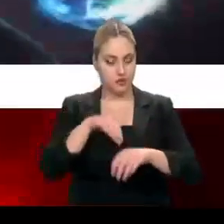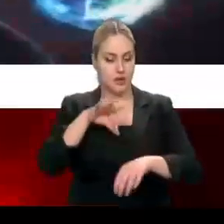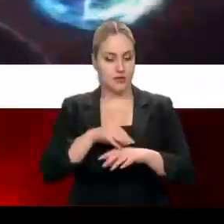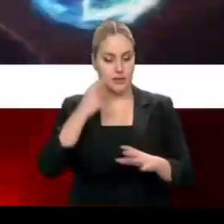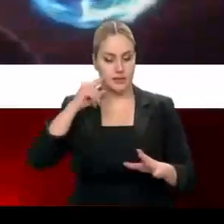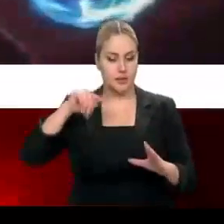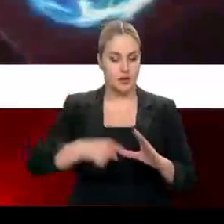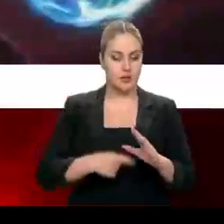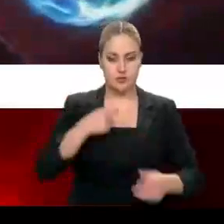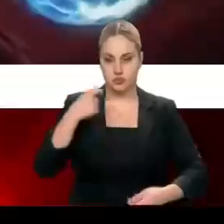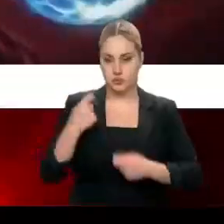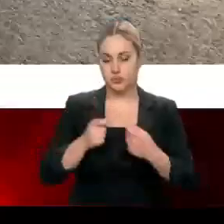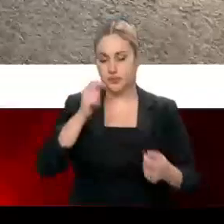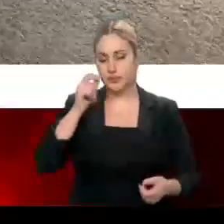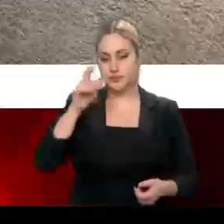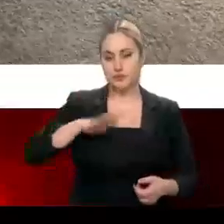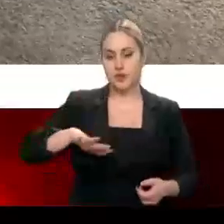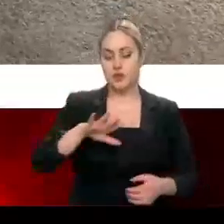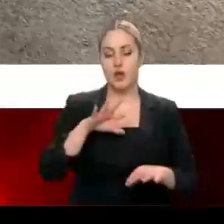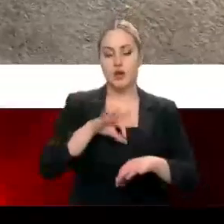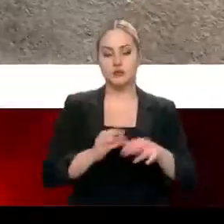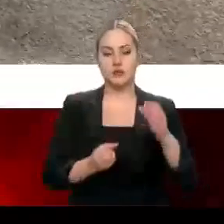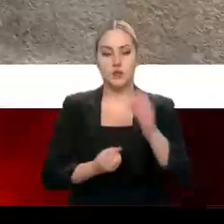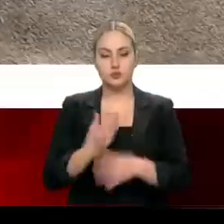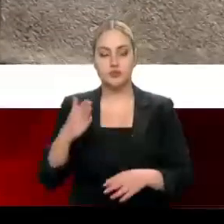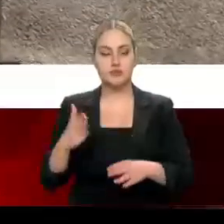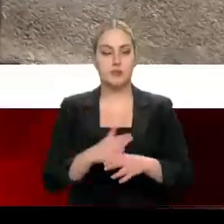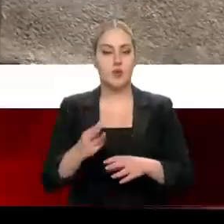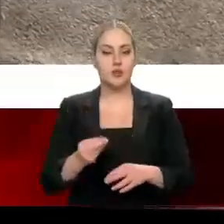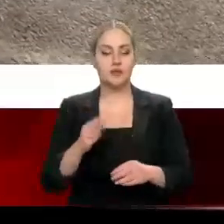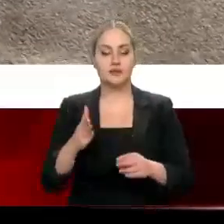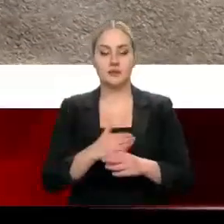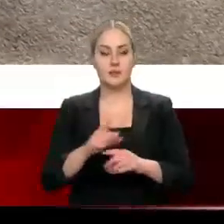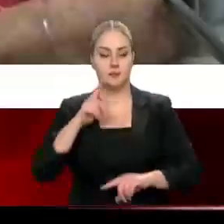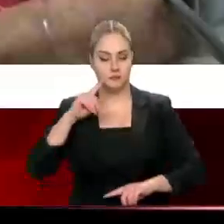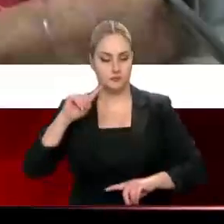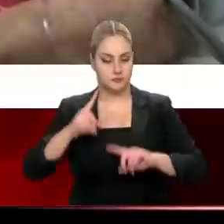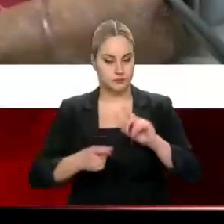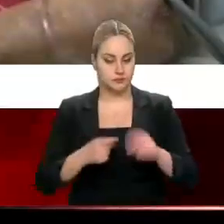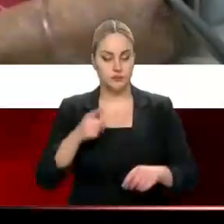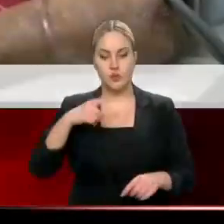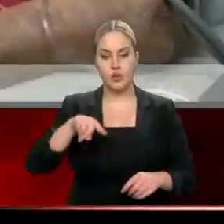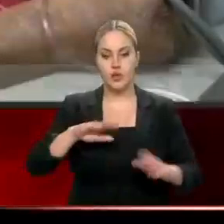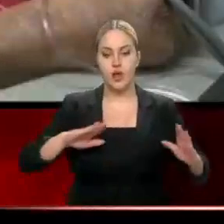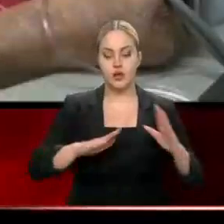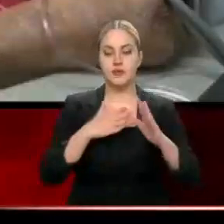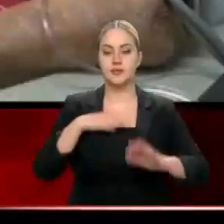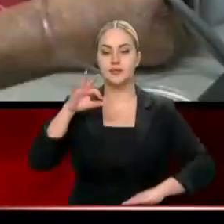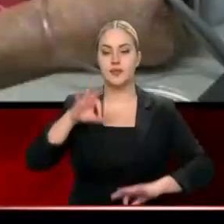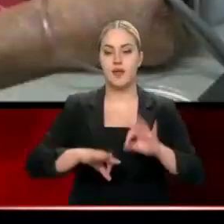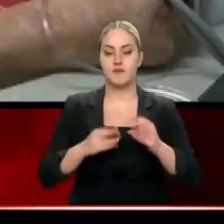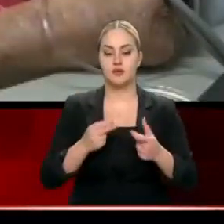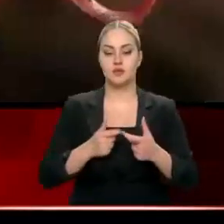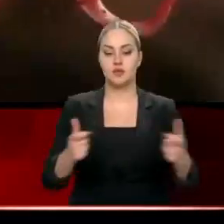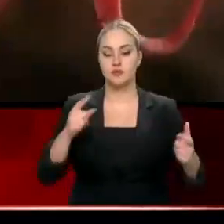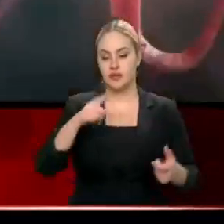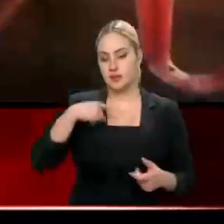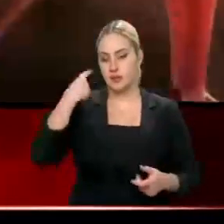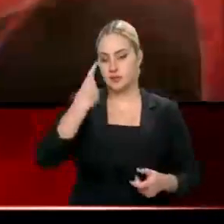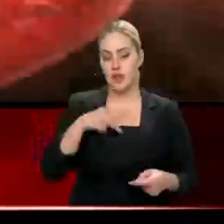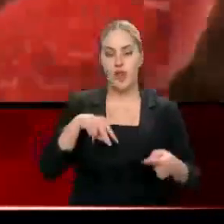detaylı çalışarak insanlarda o hastalığın oluşmasına sebep olan faktörleri bulup onlara karşı tedavi geliştirmemizi